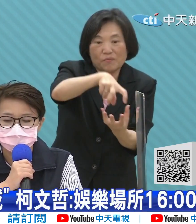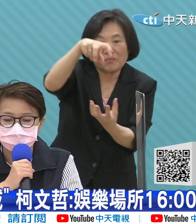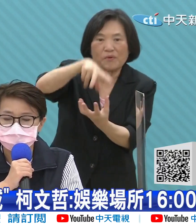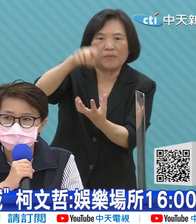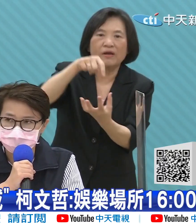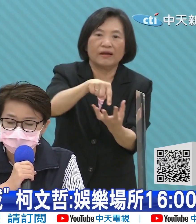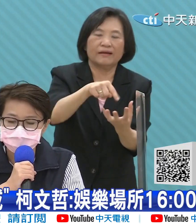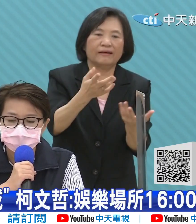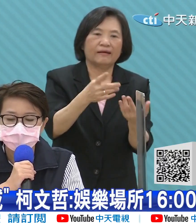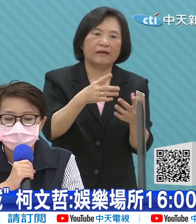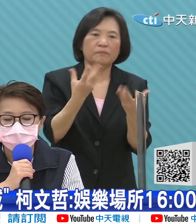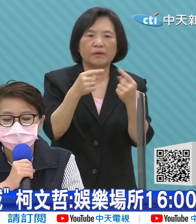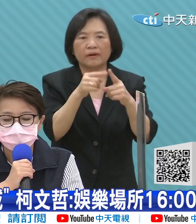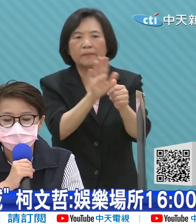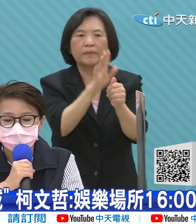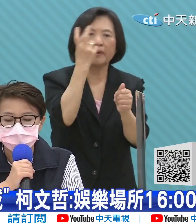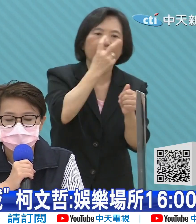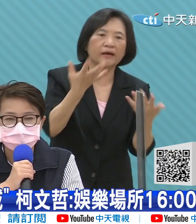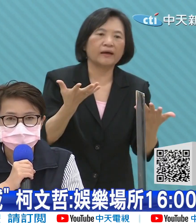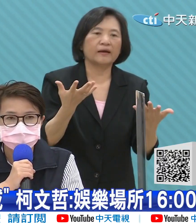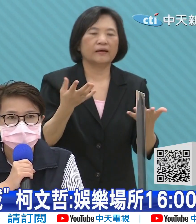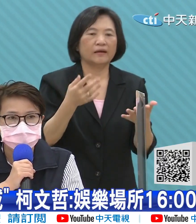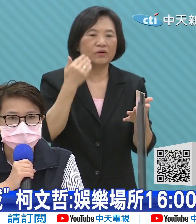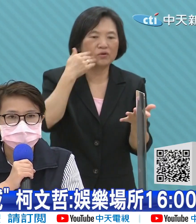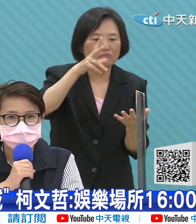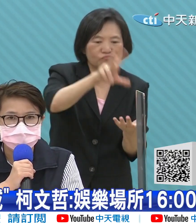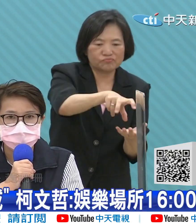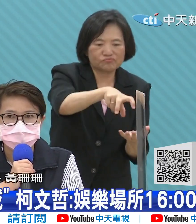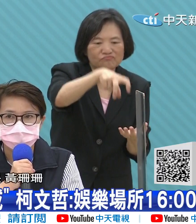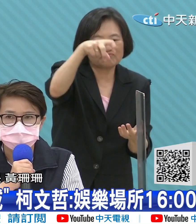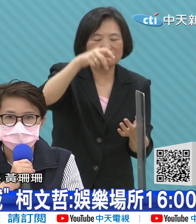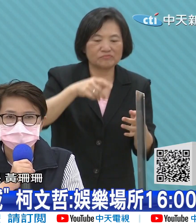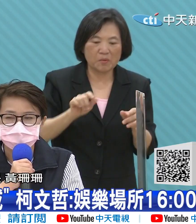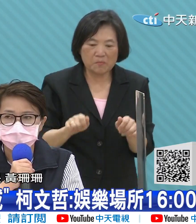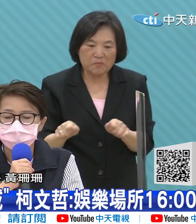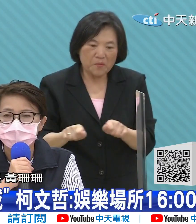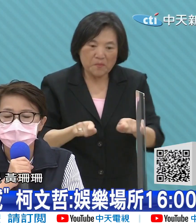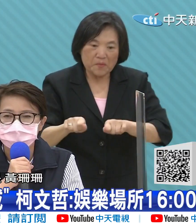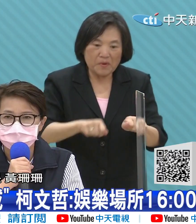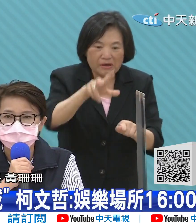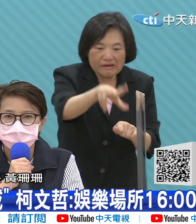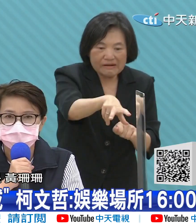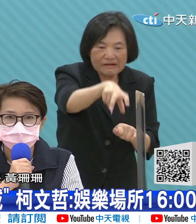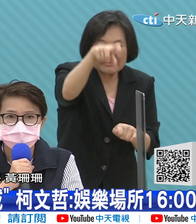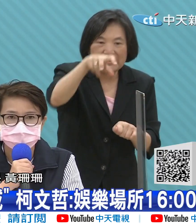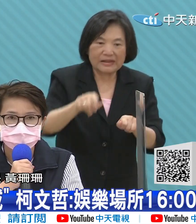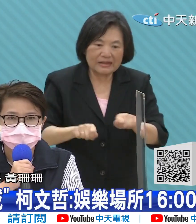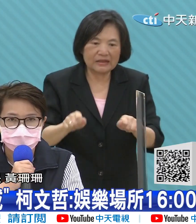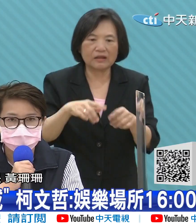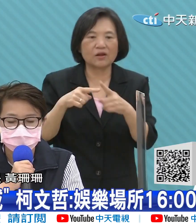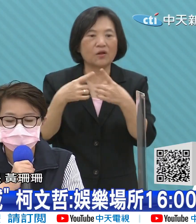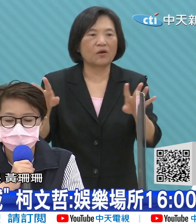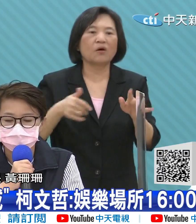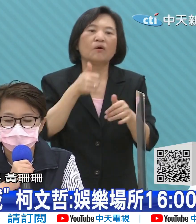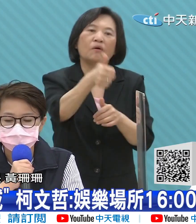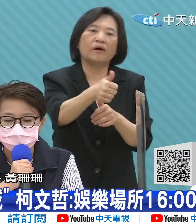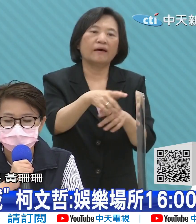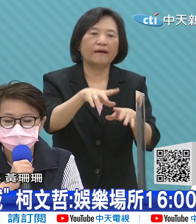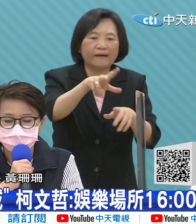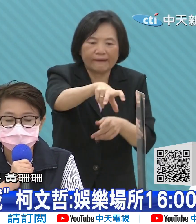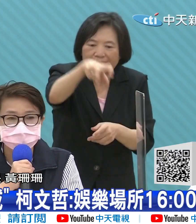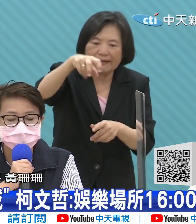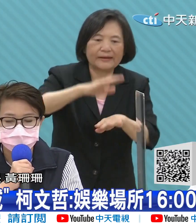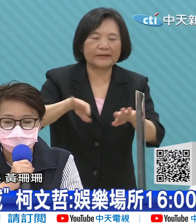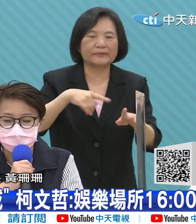去做清消。那抓娃娃机，很多的民众可能在这段期间还是会去消费，所以我们要求